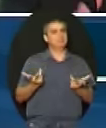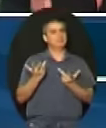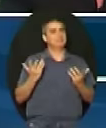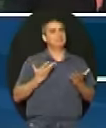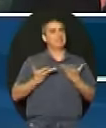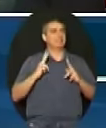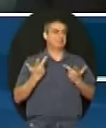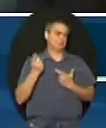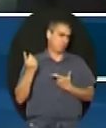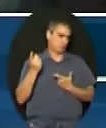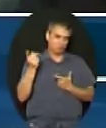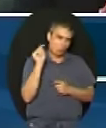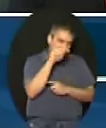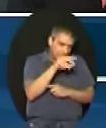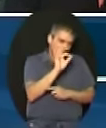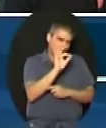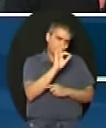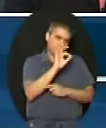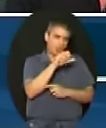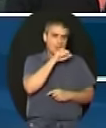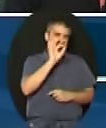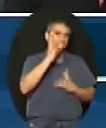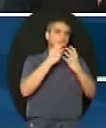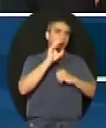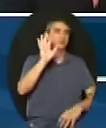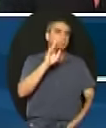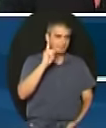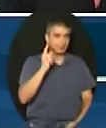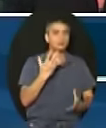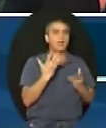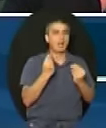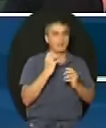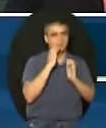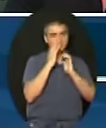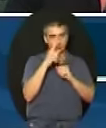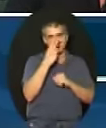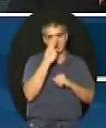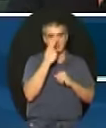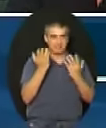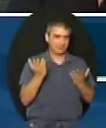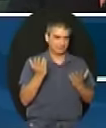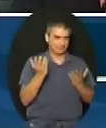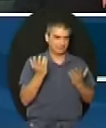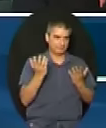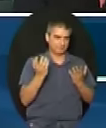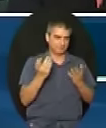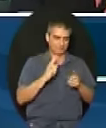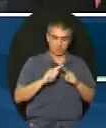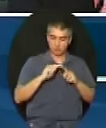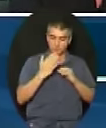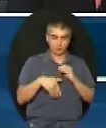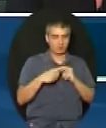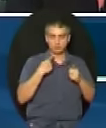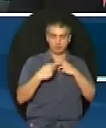ואיש תקשורת. זה הוא הגיע כדי להחניף למשפחת נתניהו. יש יותר מדי כלי תקשורת שמנסים בחודשים